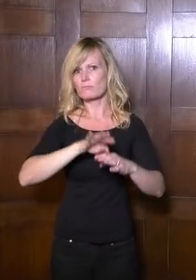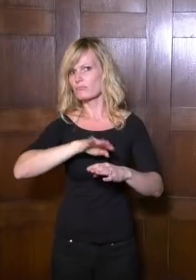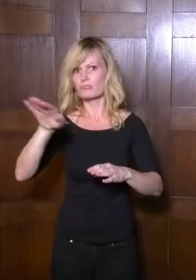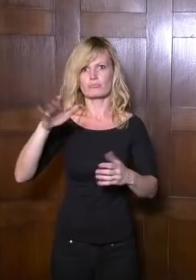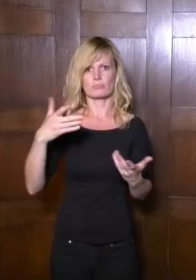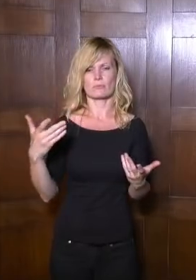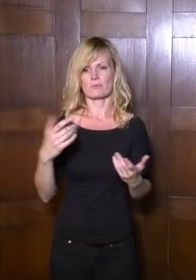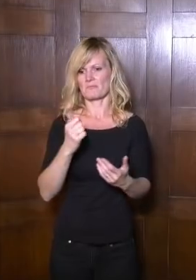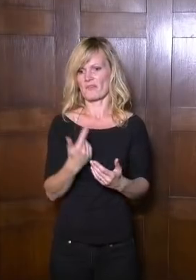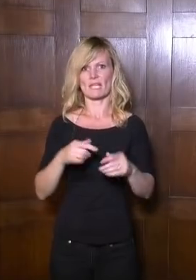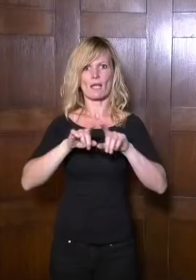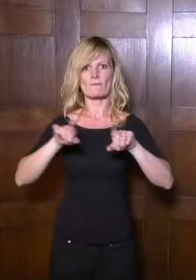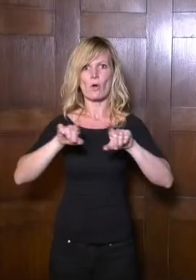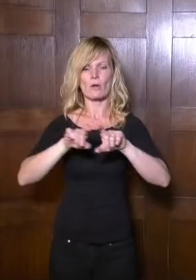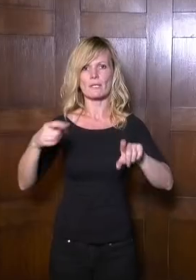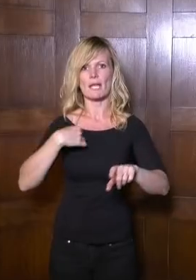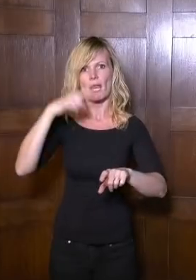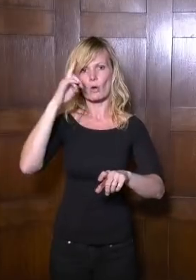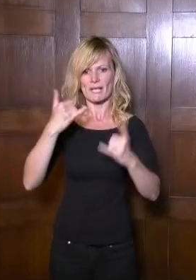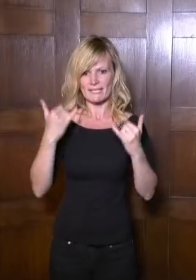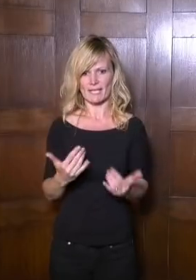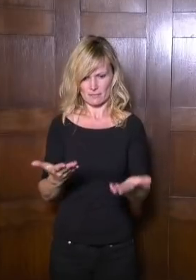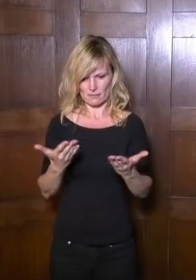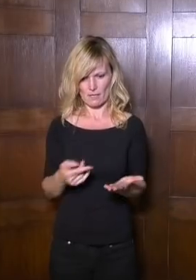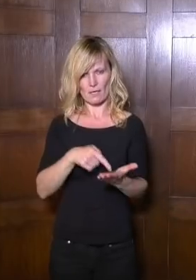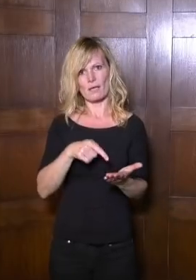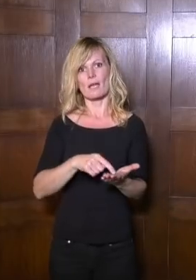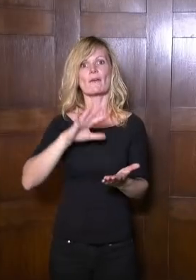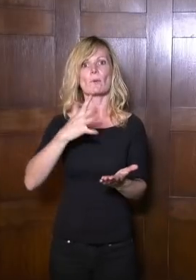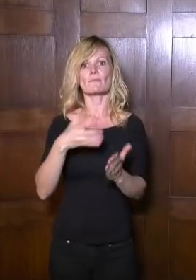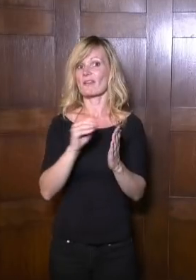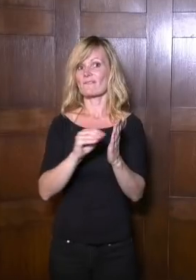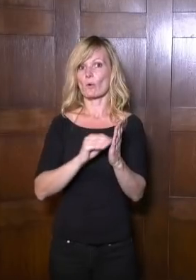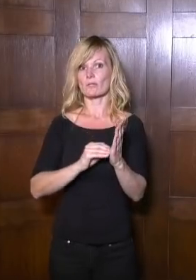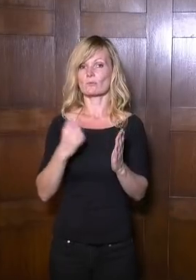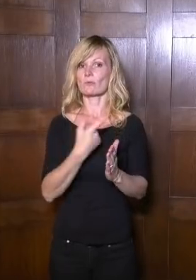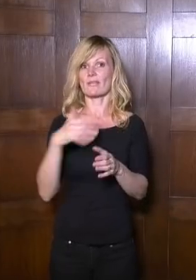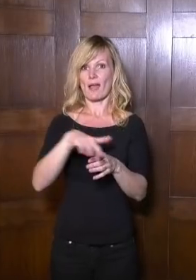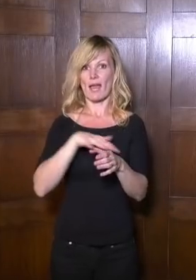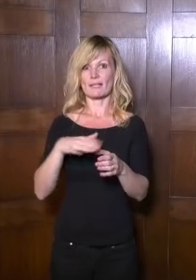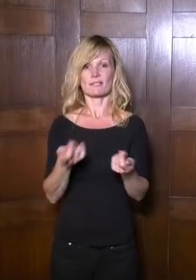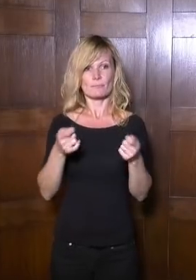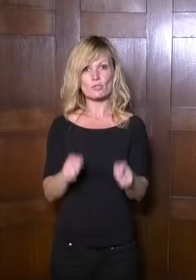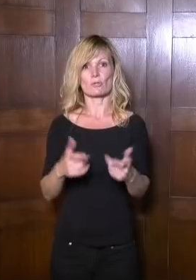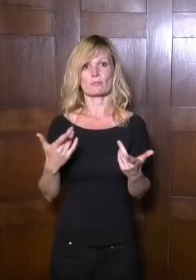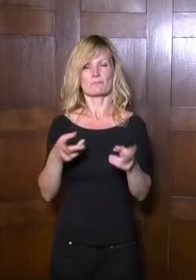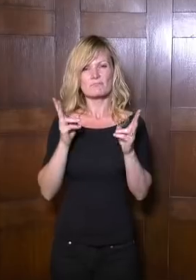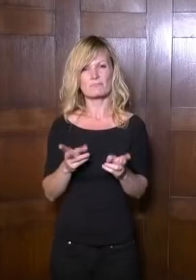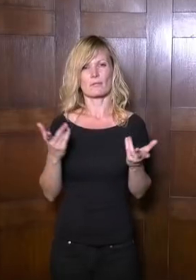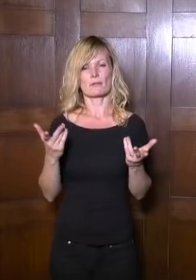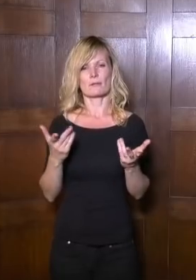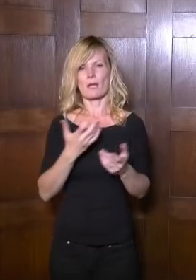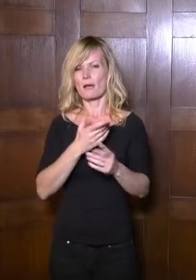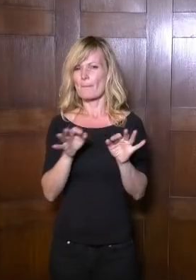Wochen, ich glaube, ich habe jetzt dieses Mal die fünfte Verordnung vor mir liegen, die wir als Land beschließen wollen, wo wir wirklich drastische Maßnahmen